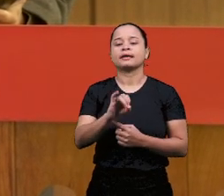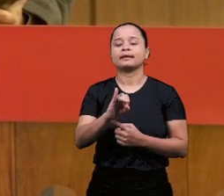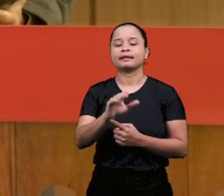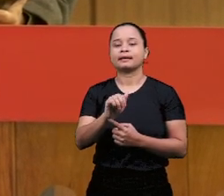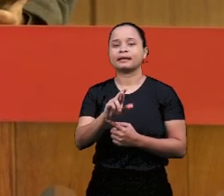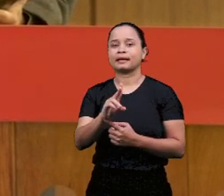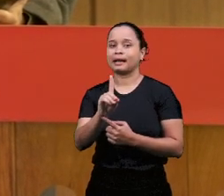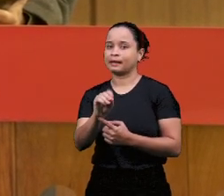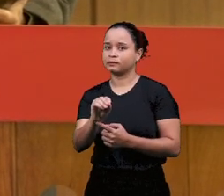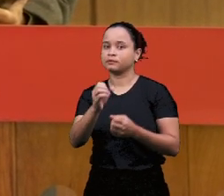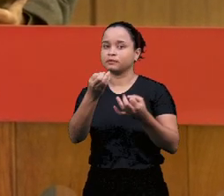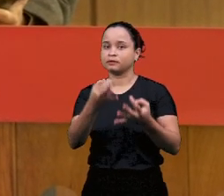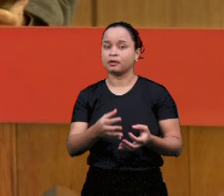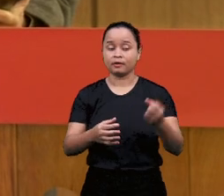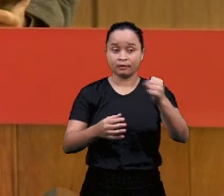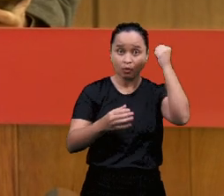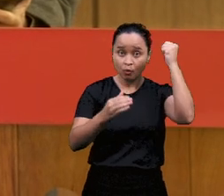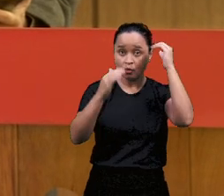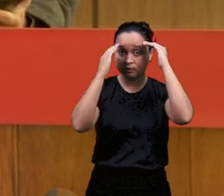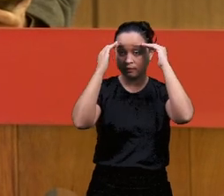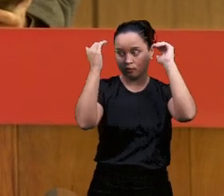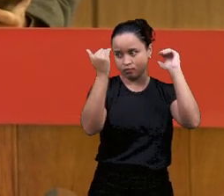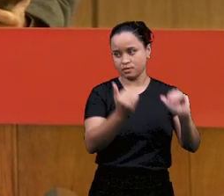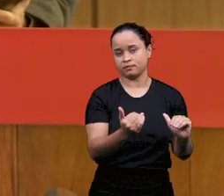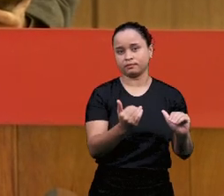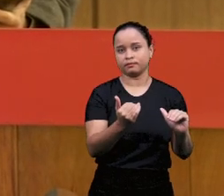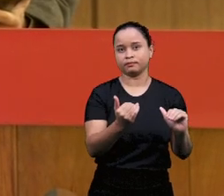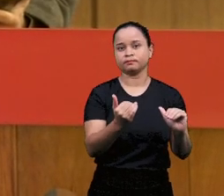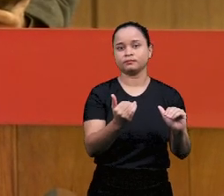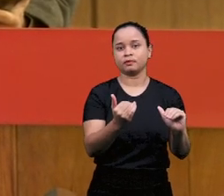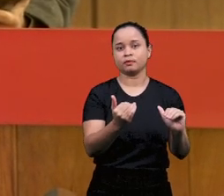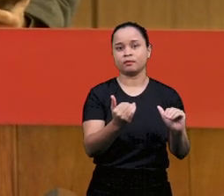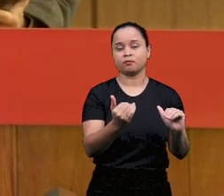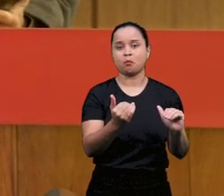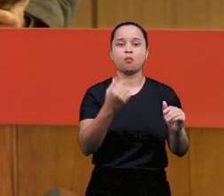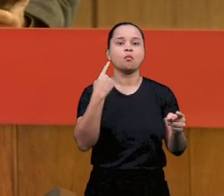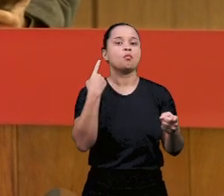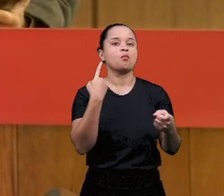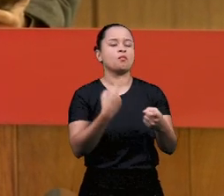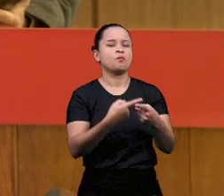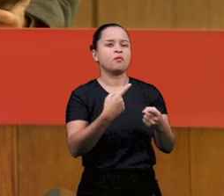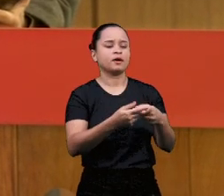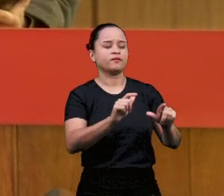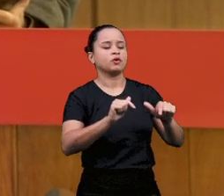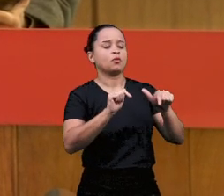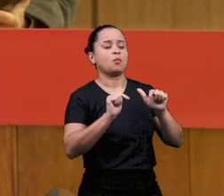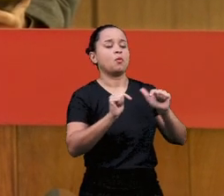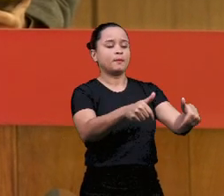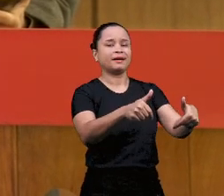a désobéi quand il a sacrifié parce qu'il ne voulait pas que le peuple